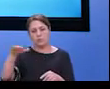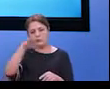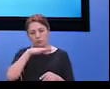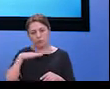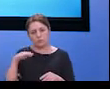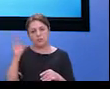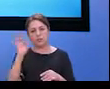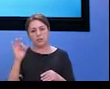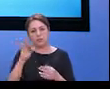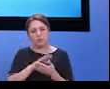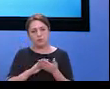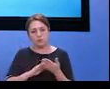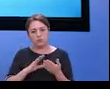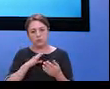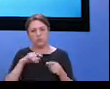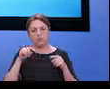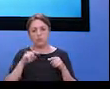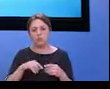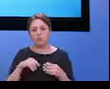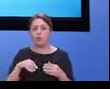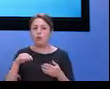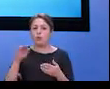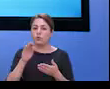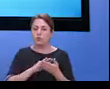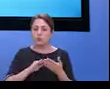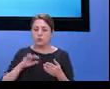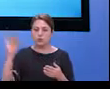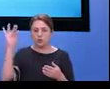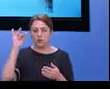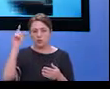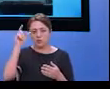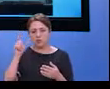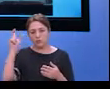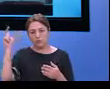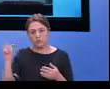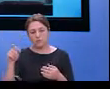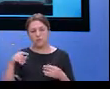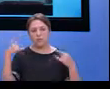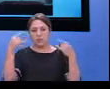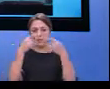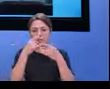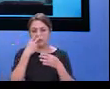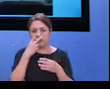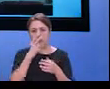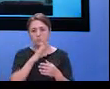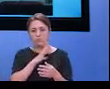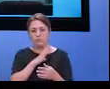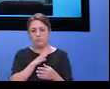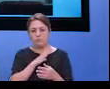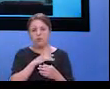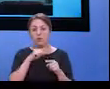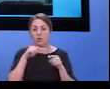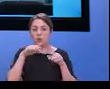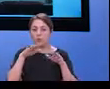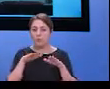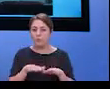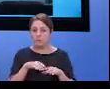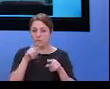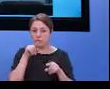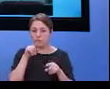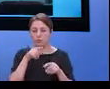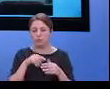бу ёзувчини ёки тарихчини мана экранимизда кўриб турибмиз ва пастда унинг